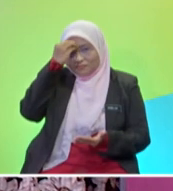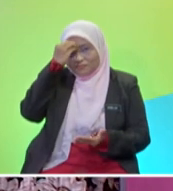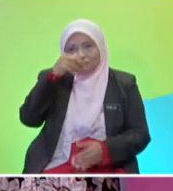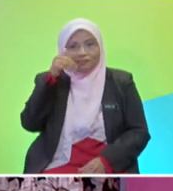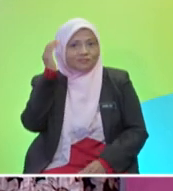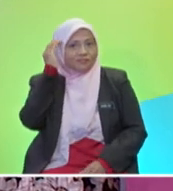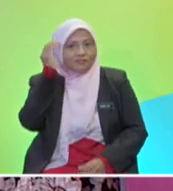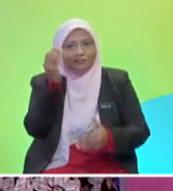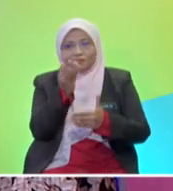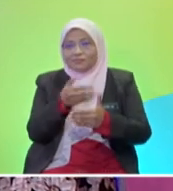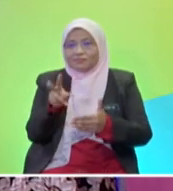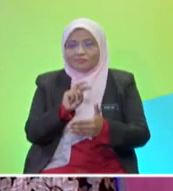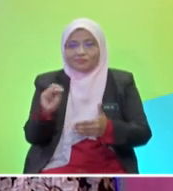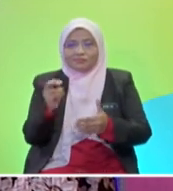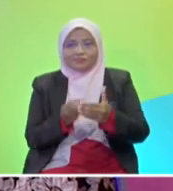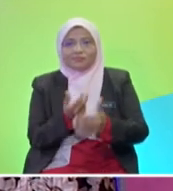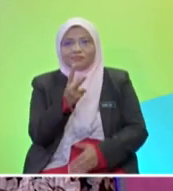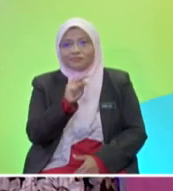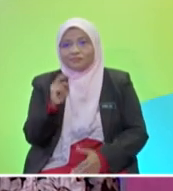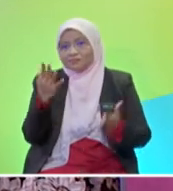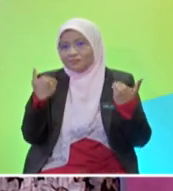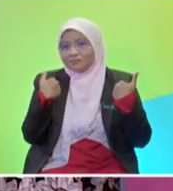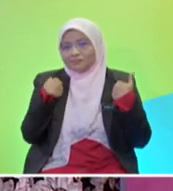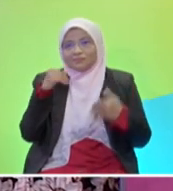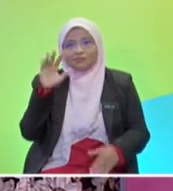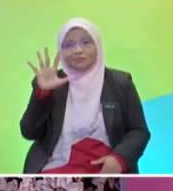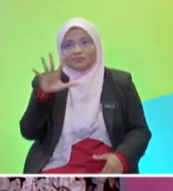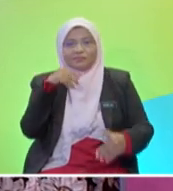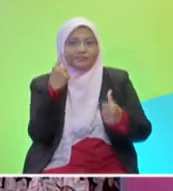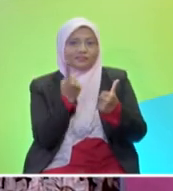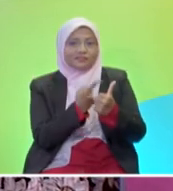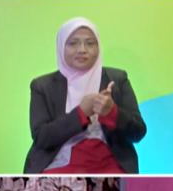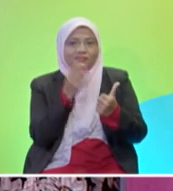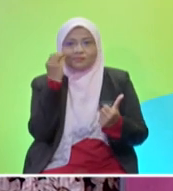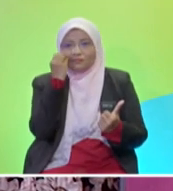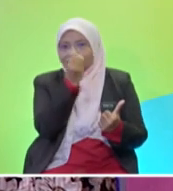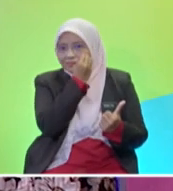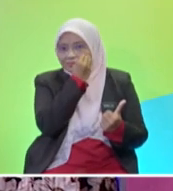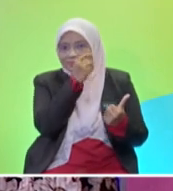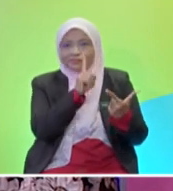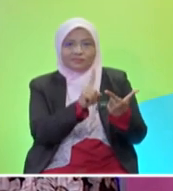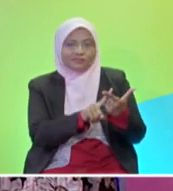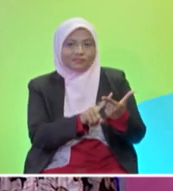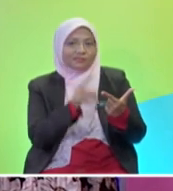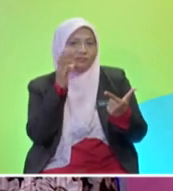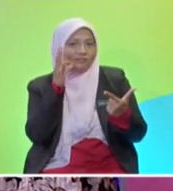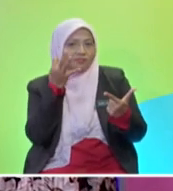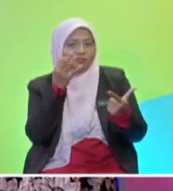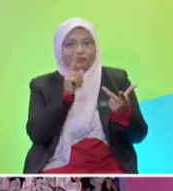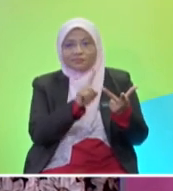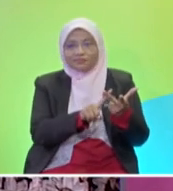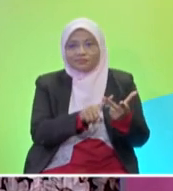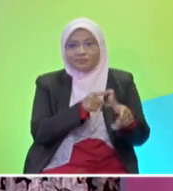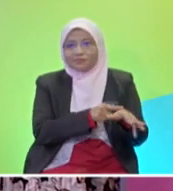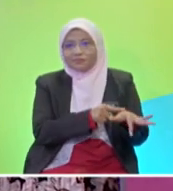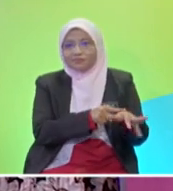bahagian tumbuhan yang ada lima. Yang pertama, bunga. Yang kedua, buah. Yang ketiga, daun. Yang